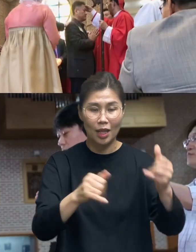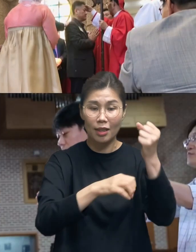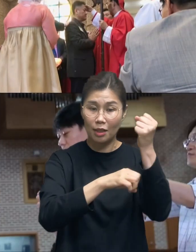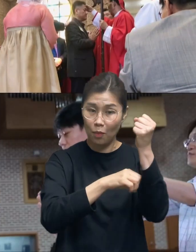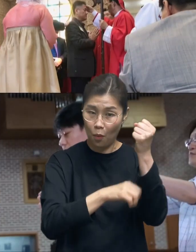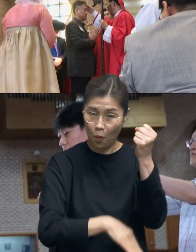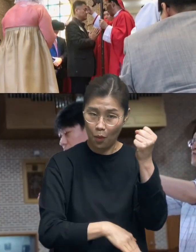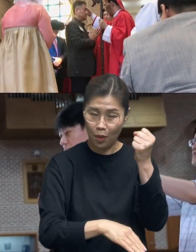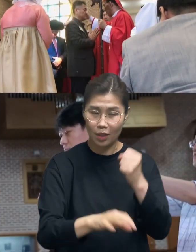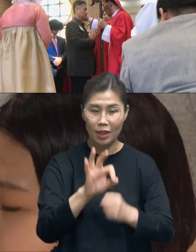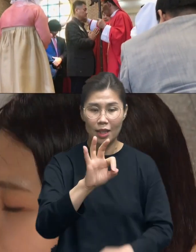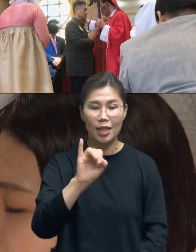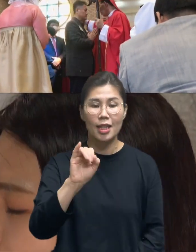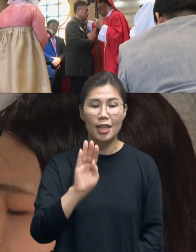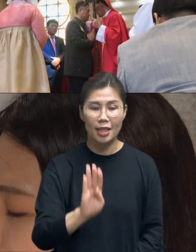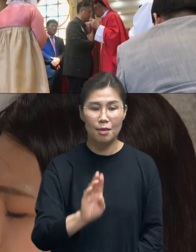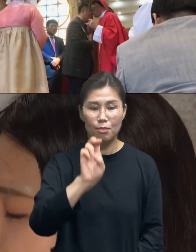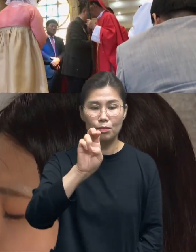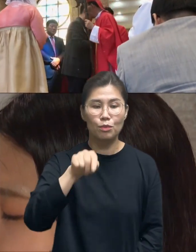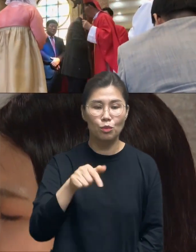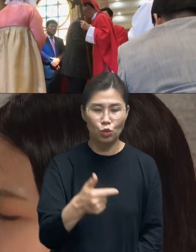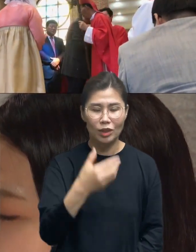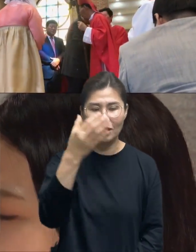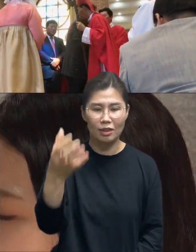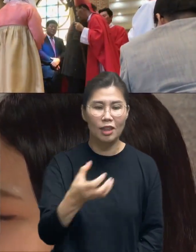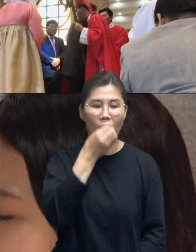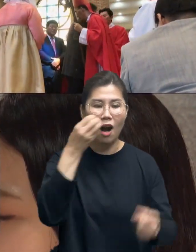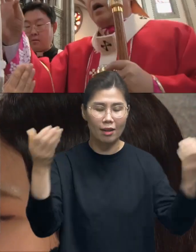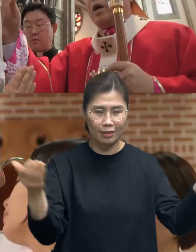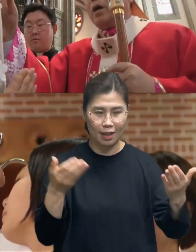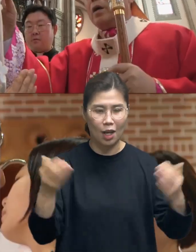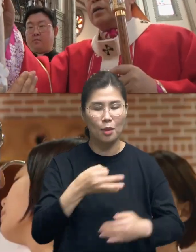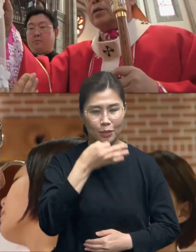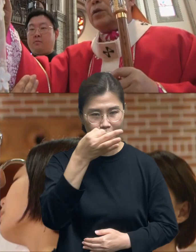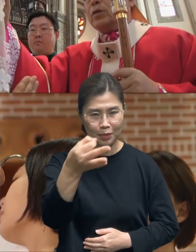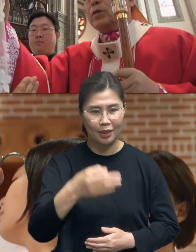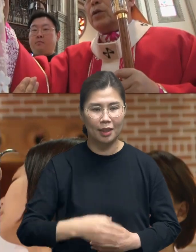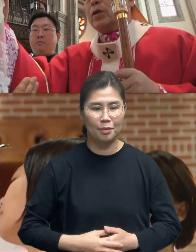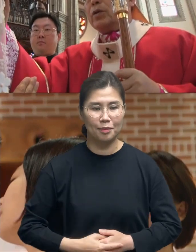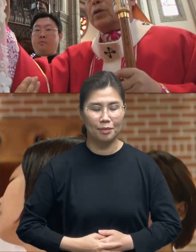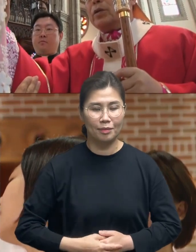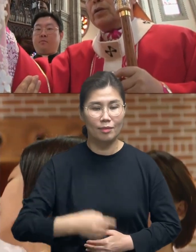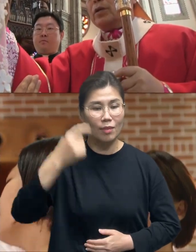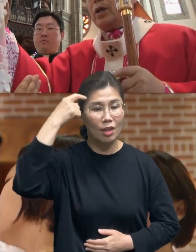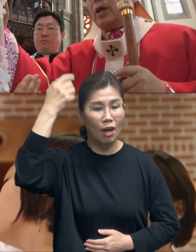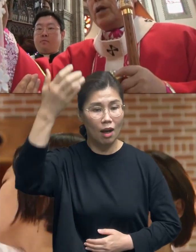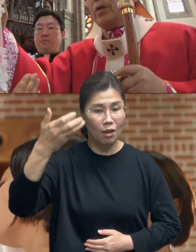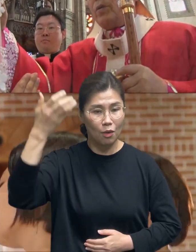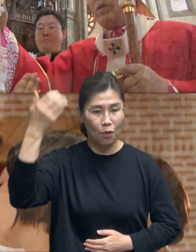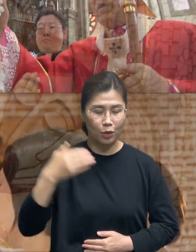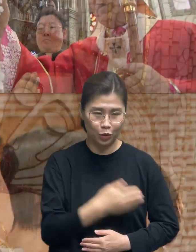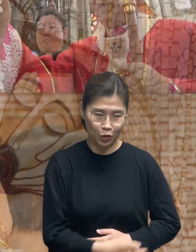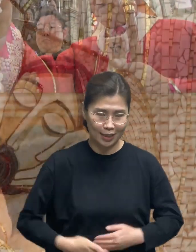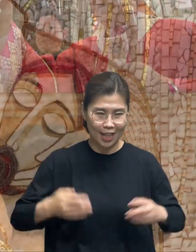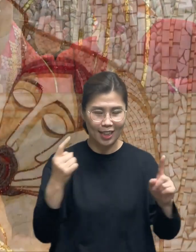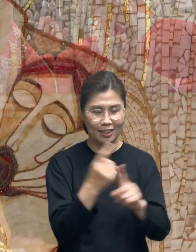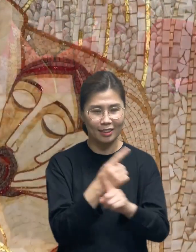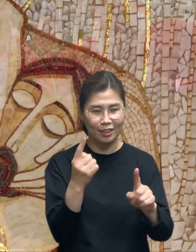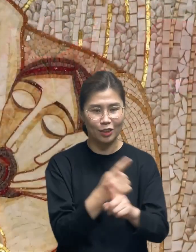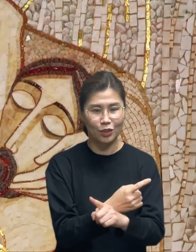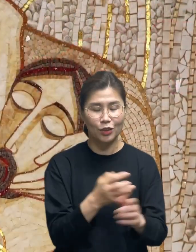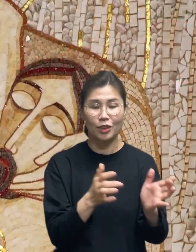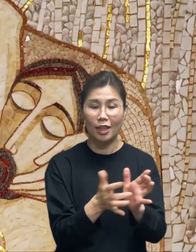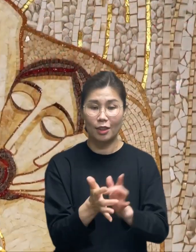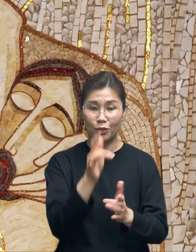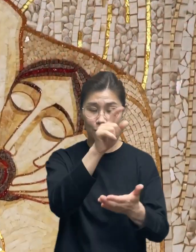세 성사는 그리스도인 생활의 기초가 되기에 인문성사라 부릅니다 또 영혼과